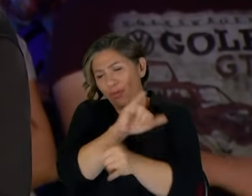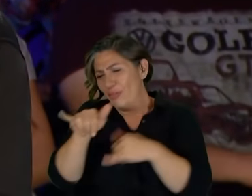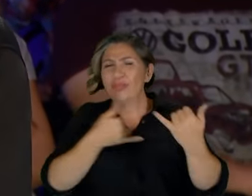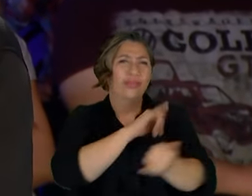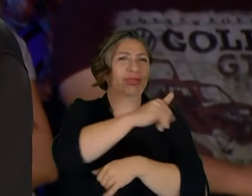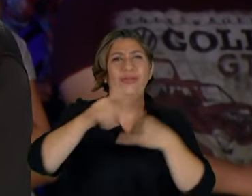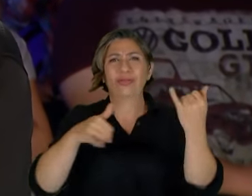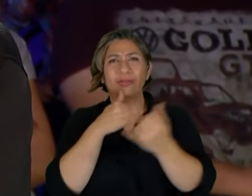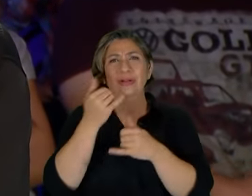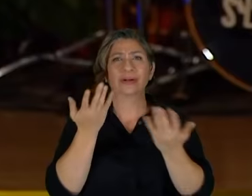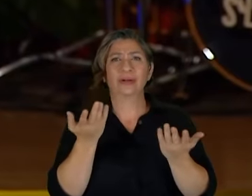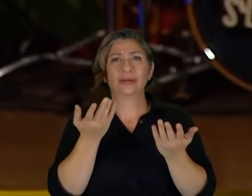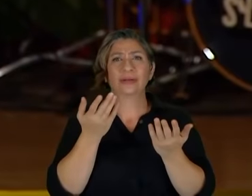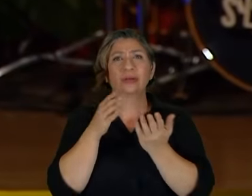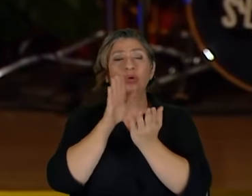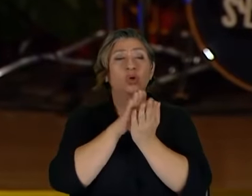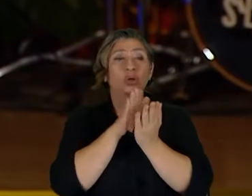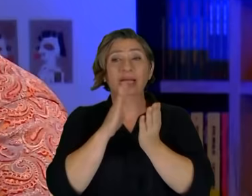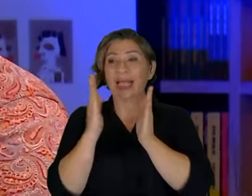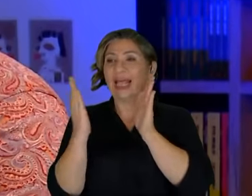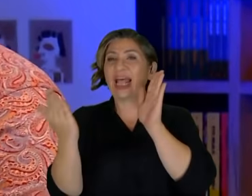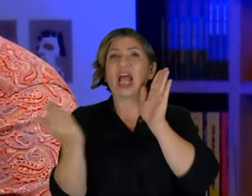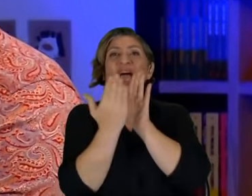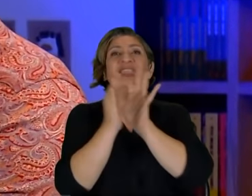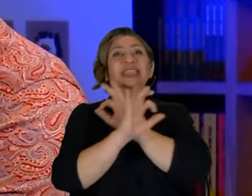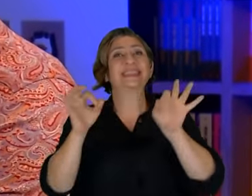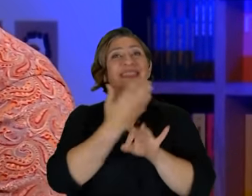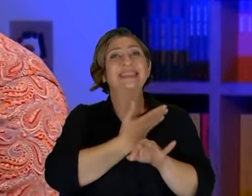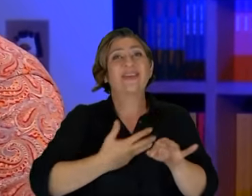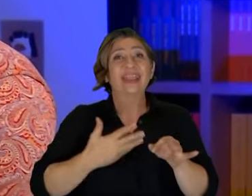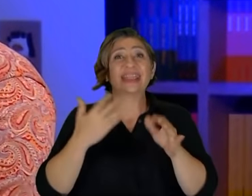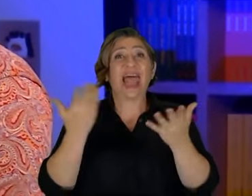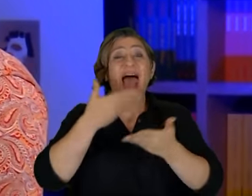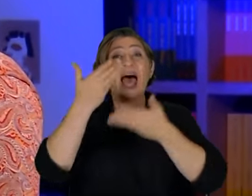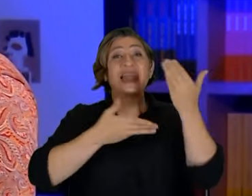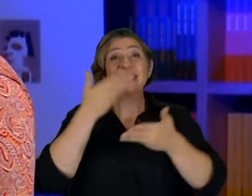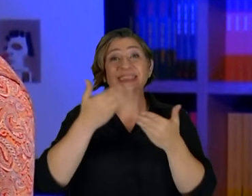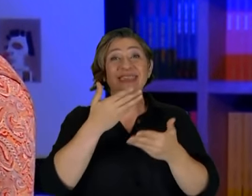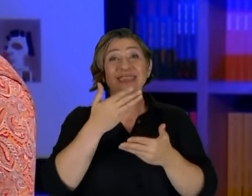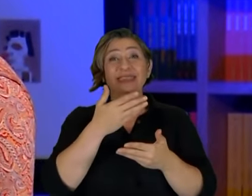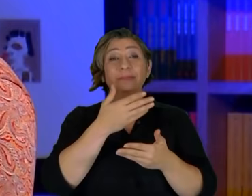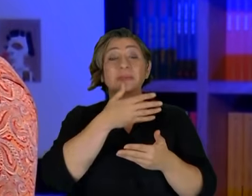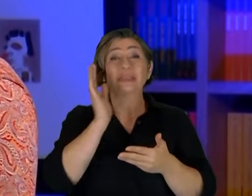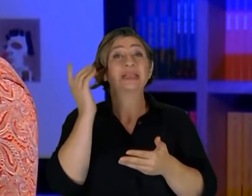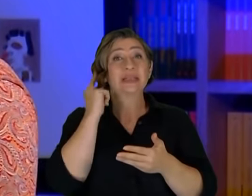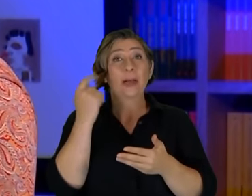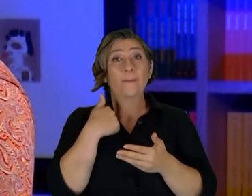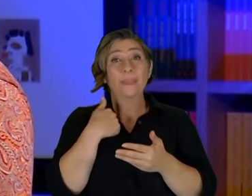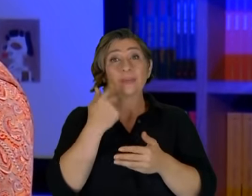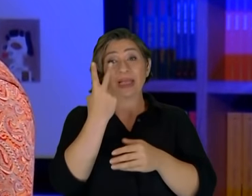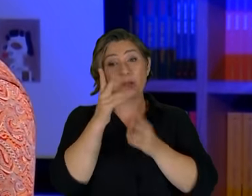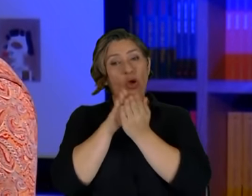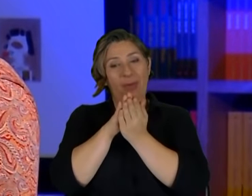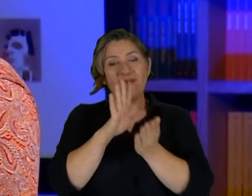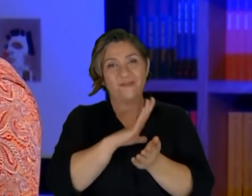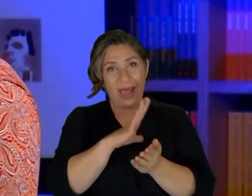öyleydi. Köpekler için onu söyleyebiliriz yani evet. Ne anlattığını bilmese de dinleyelim. Senin var mı kedin ya da köpeğin? Benim iki tane